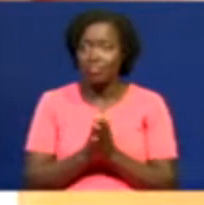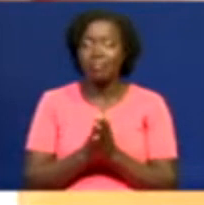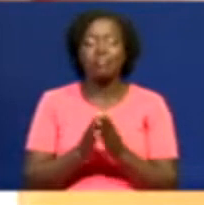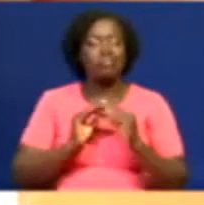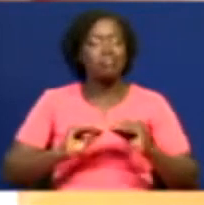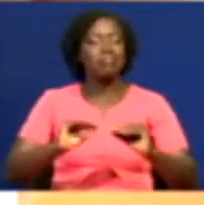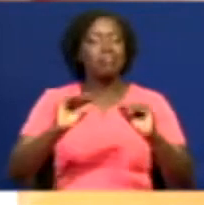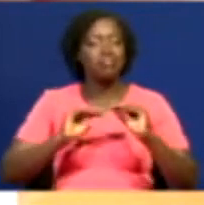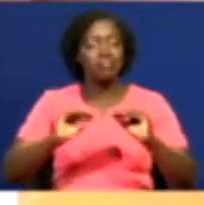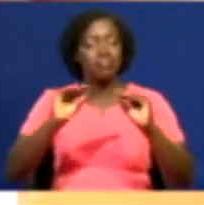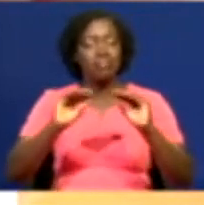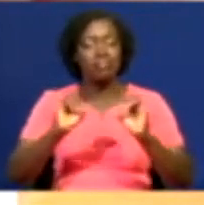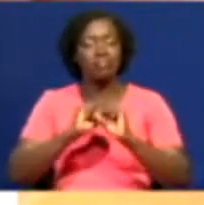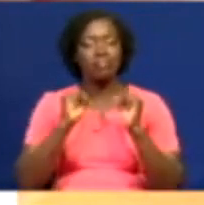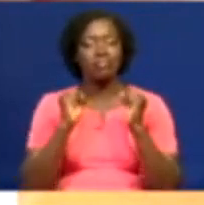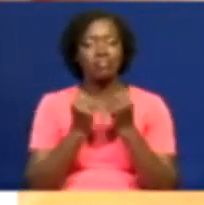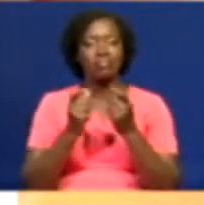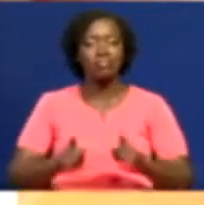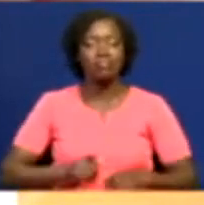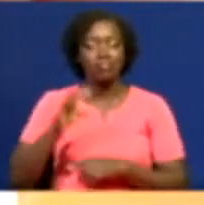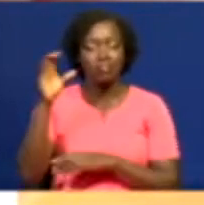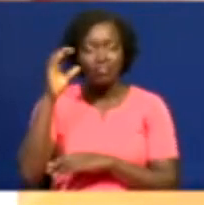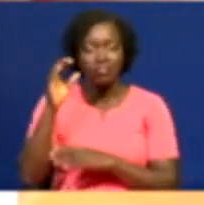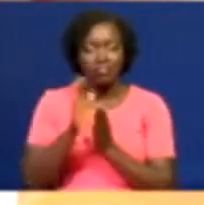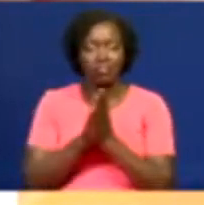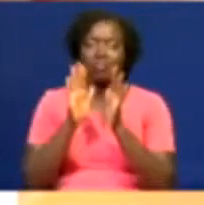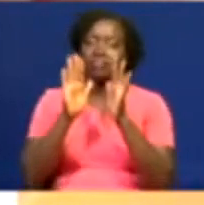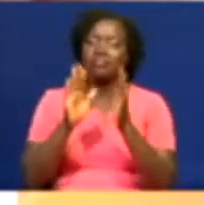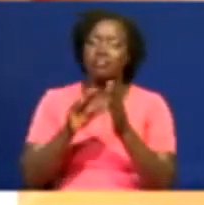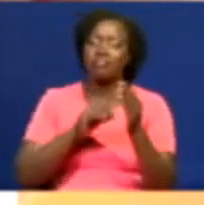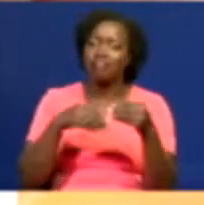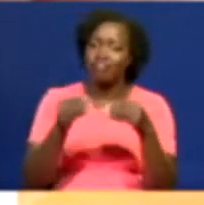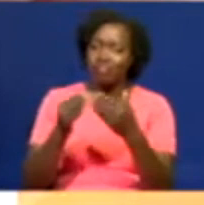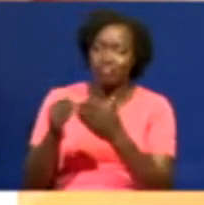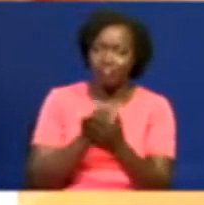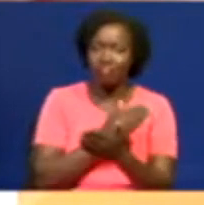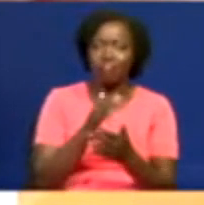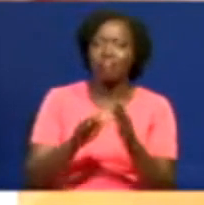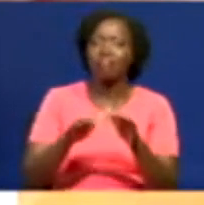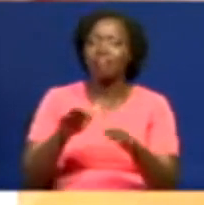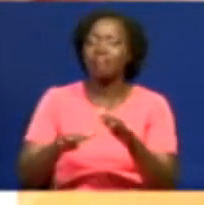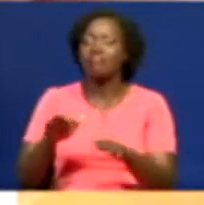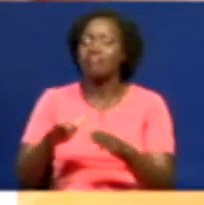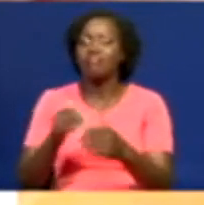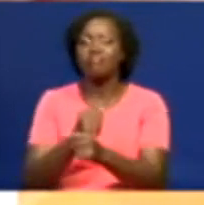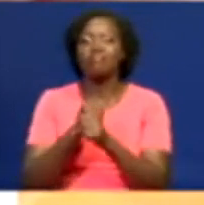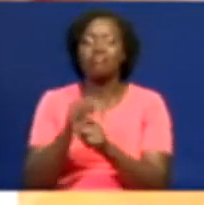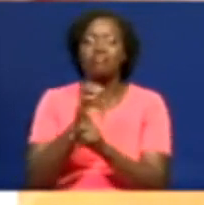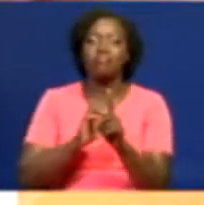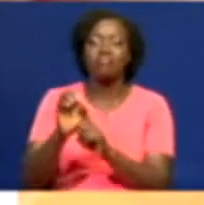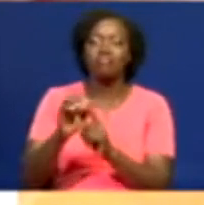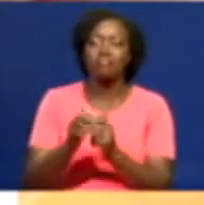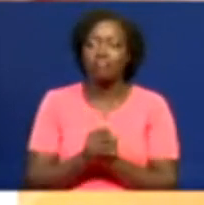jamii zinazoishi katika maeneo ya pwani kuhusiana na umuhimu wa kuondoa plastiki katika bahari ili kulinda mazingira.